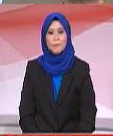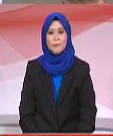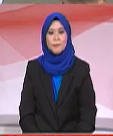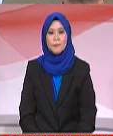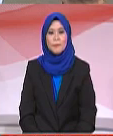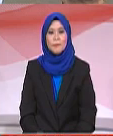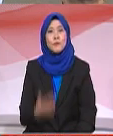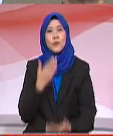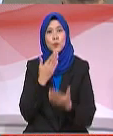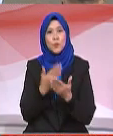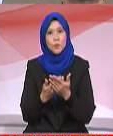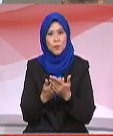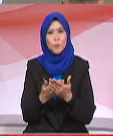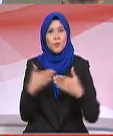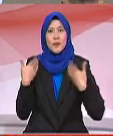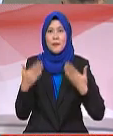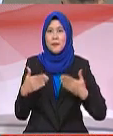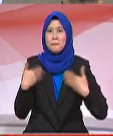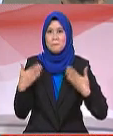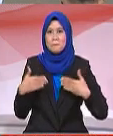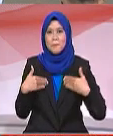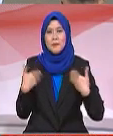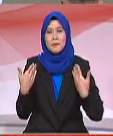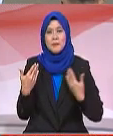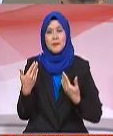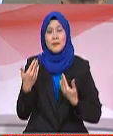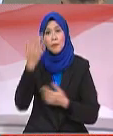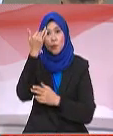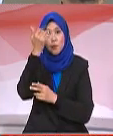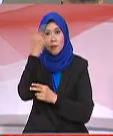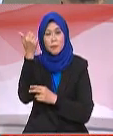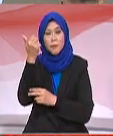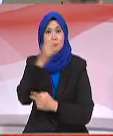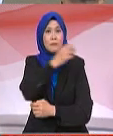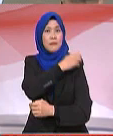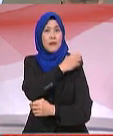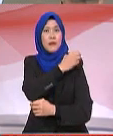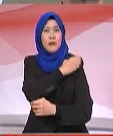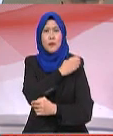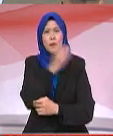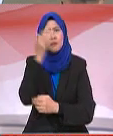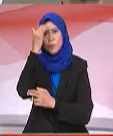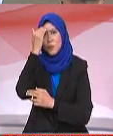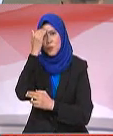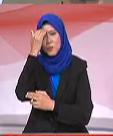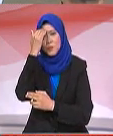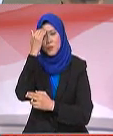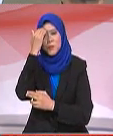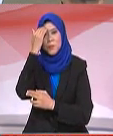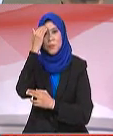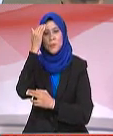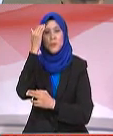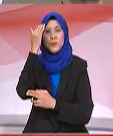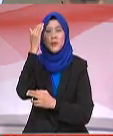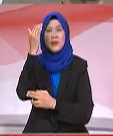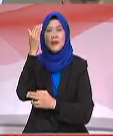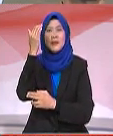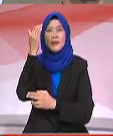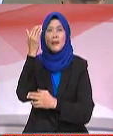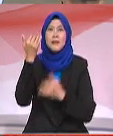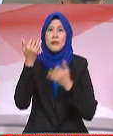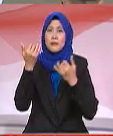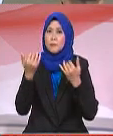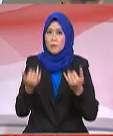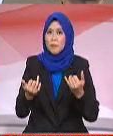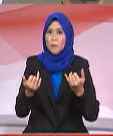Bagus dan saya happy sekali sebab ini menandakan tuh pegawai-pegawai tahu yang kita ini